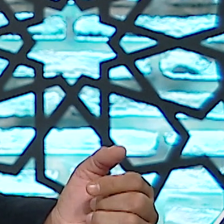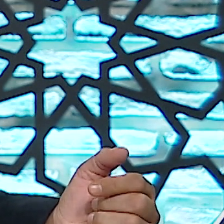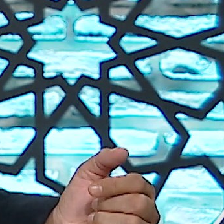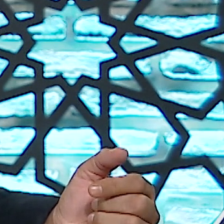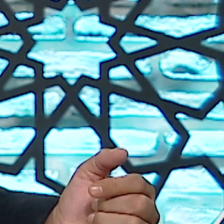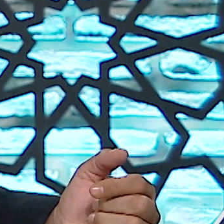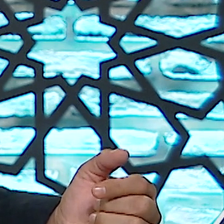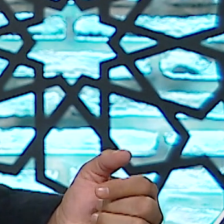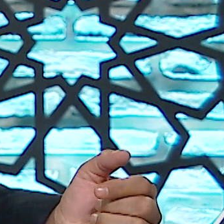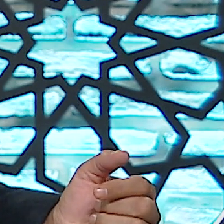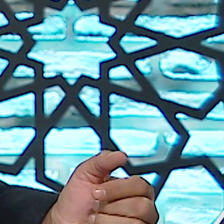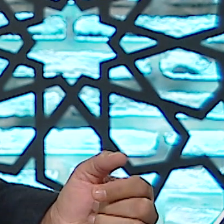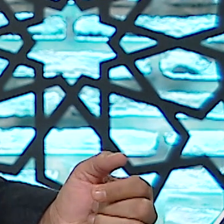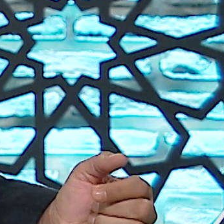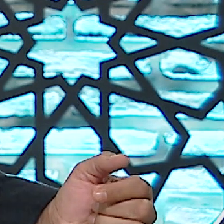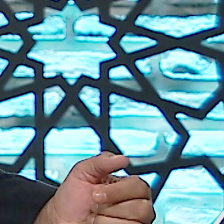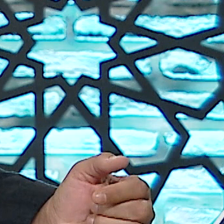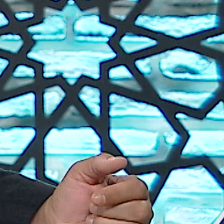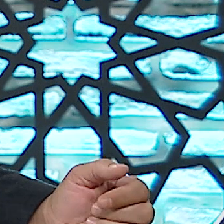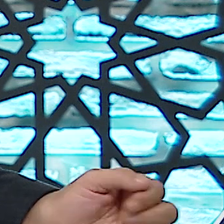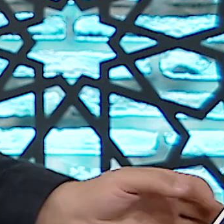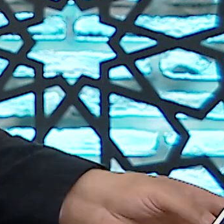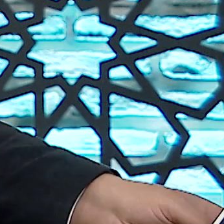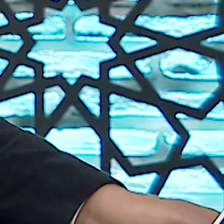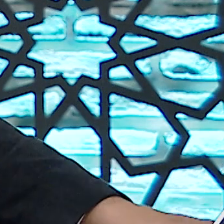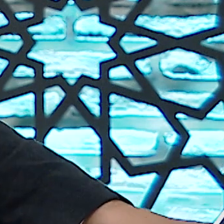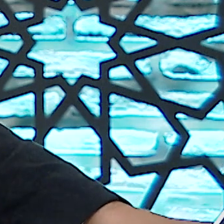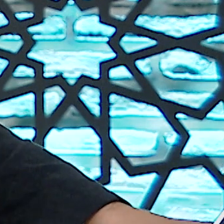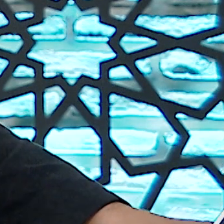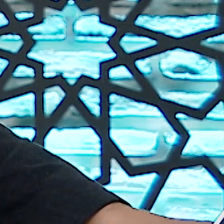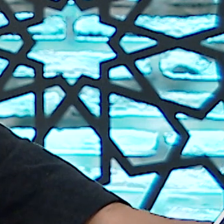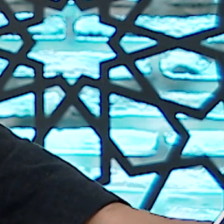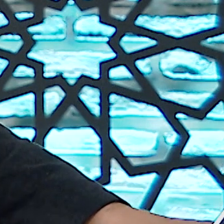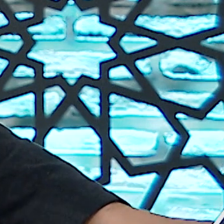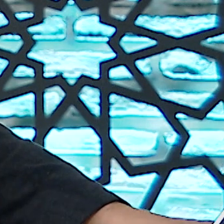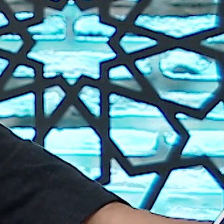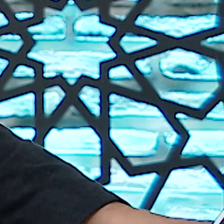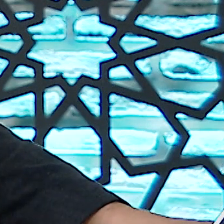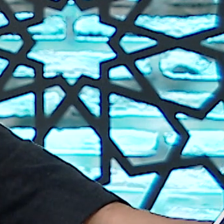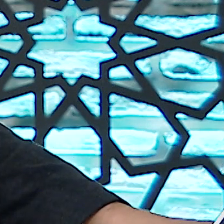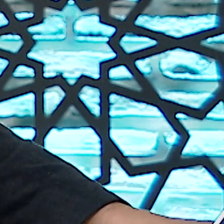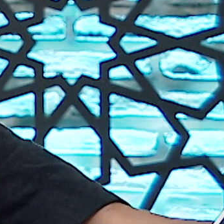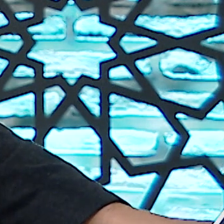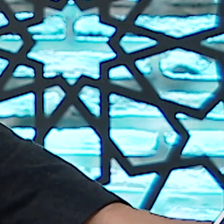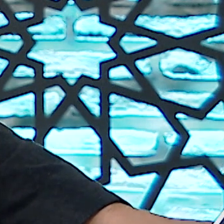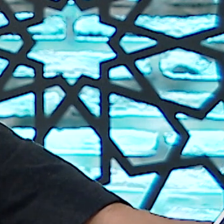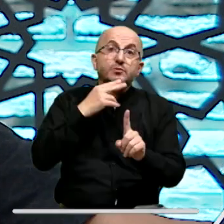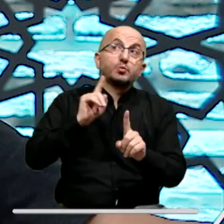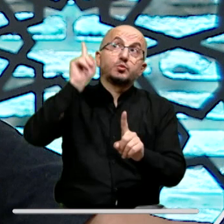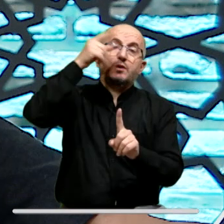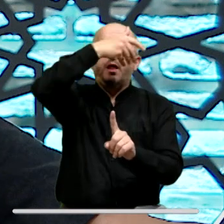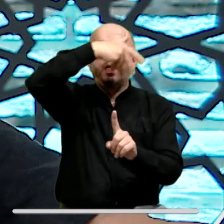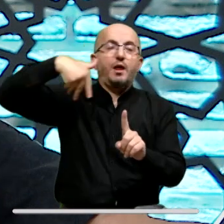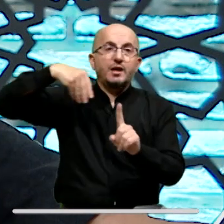diyor. Soru şu. Bir imamın arkasında hiç erkek cemaat yoksa, bütün cemaat kadınsa